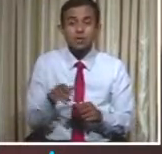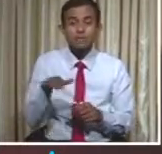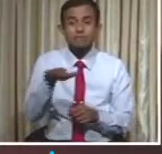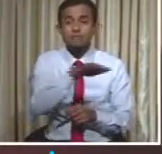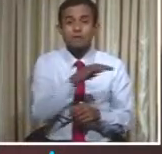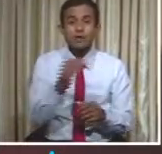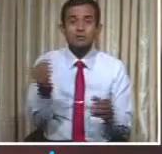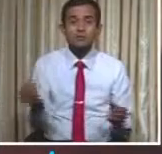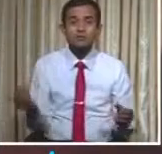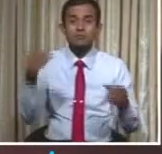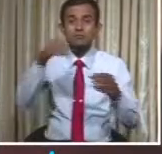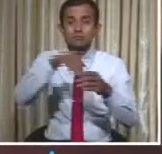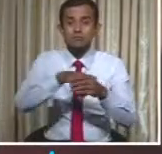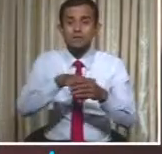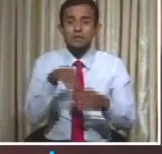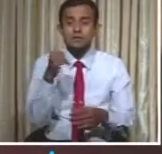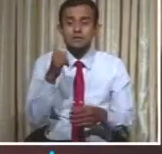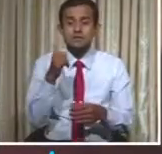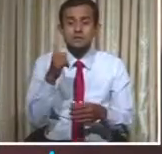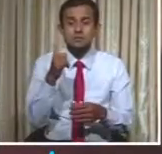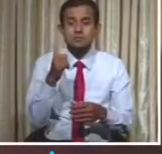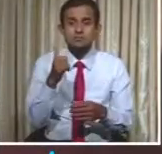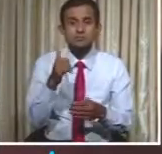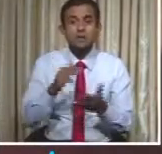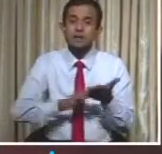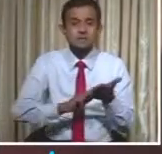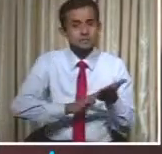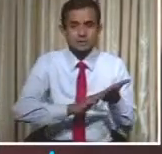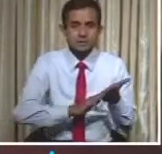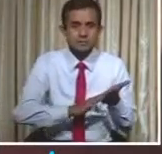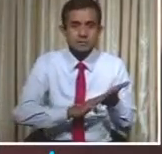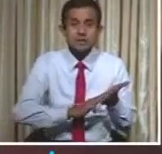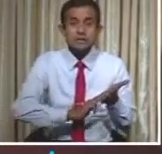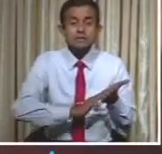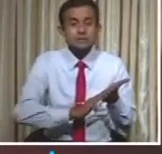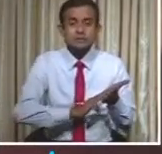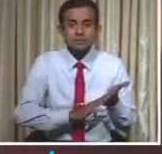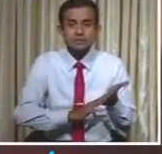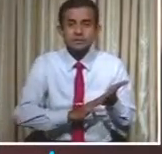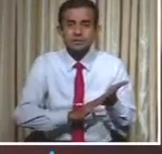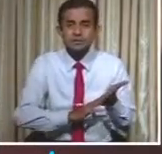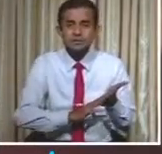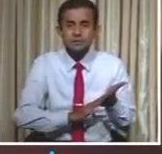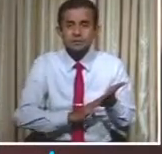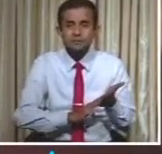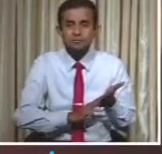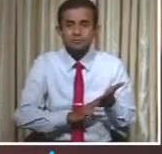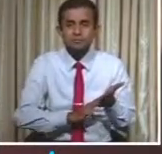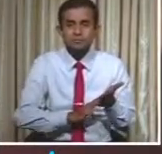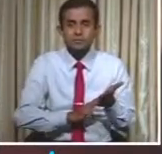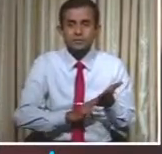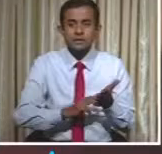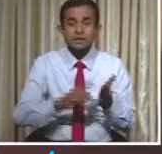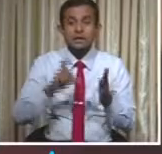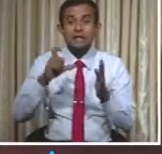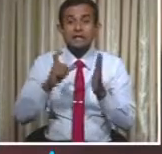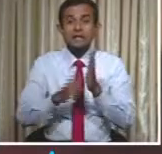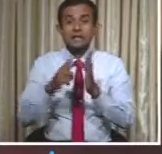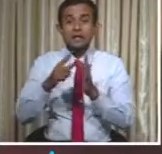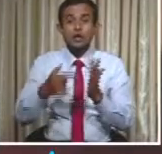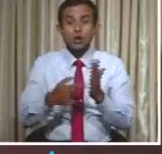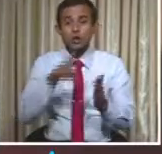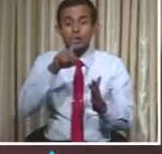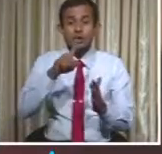ශේෂයට ගෙන එන සමහර ආනෙන් දැන් බලන්න සිමෙන්ති දැන් සිමෙන්ති වලදී ක්ලින්කර් ටොන් එකක් ලංකාවට